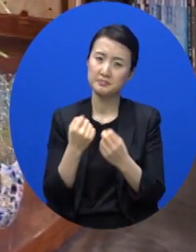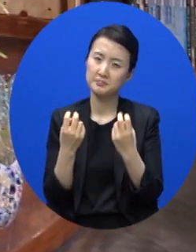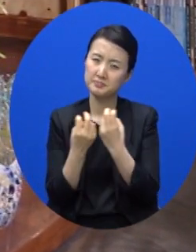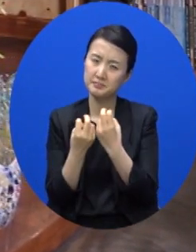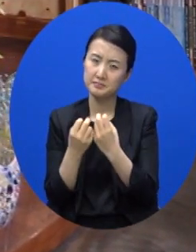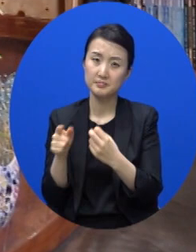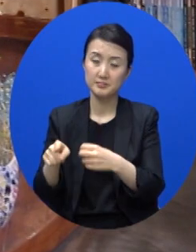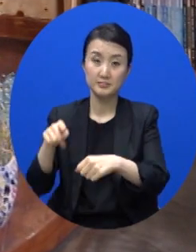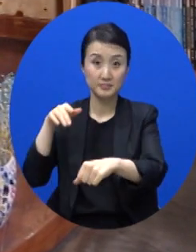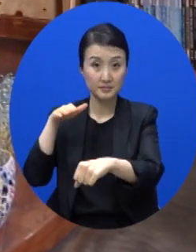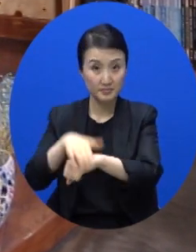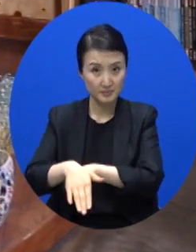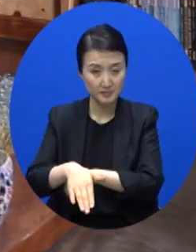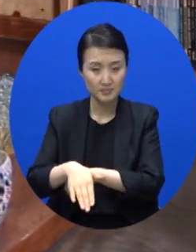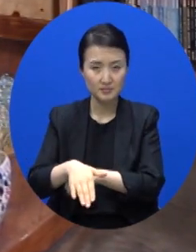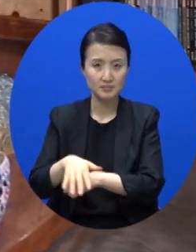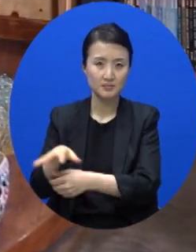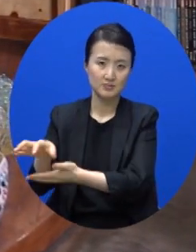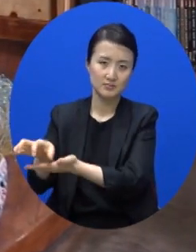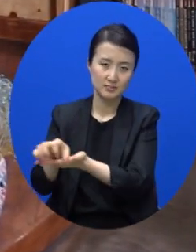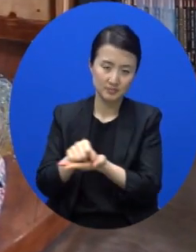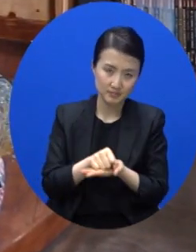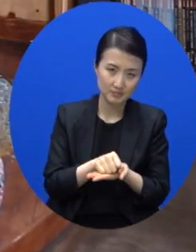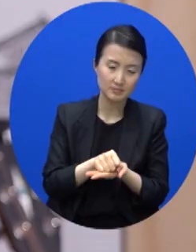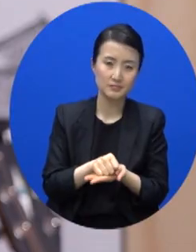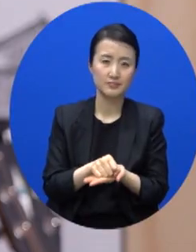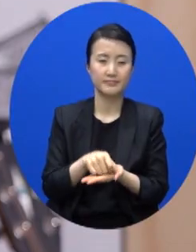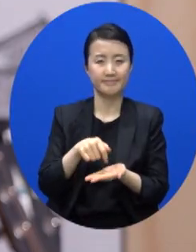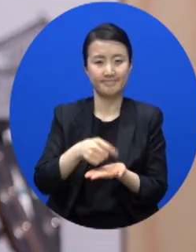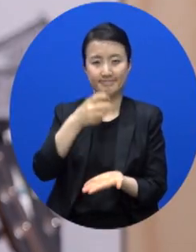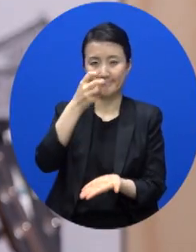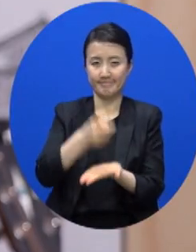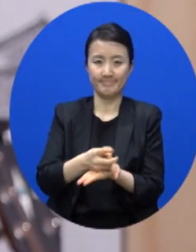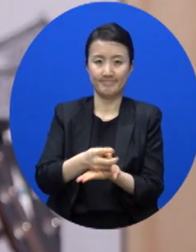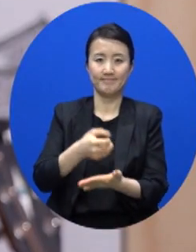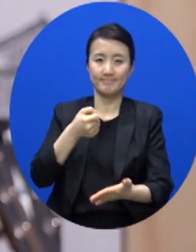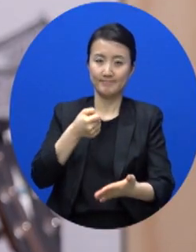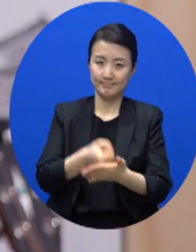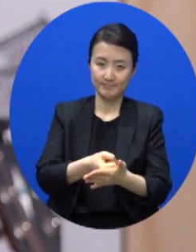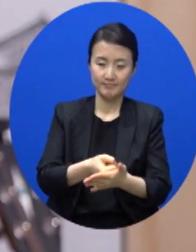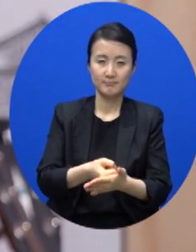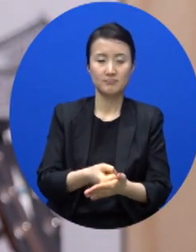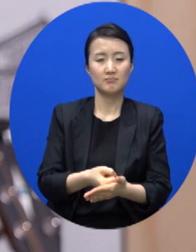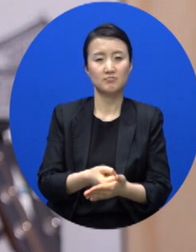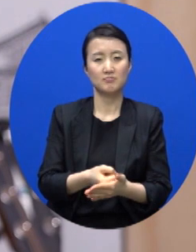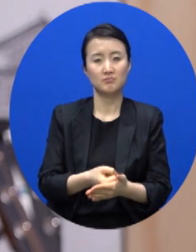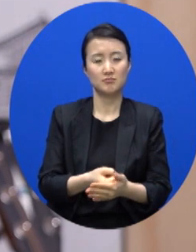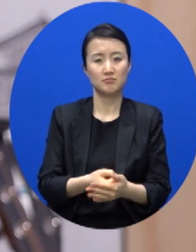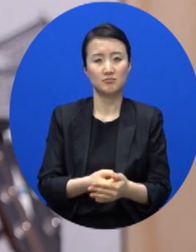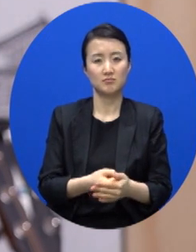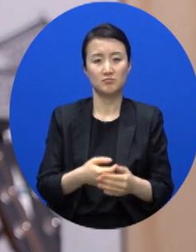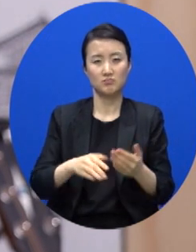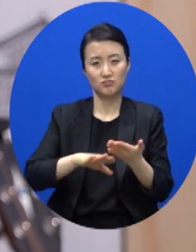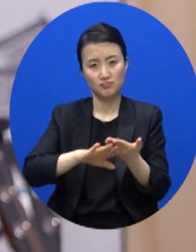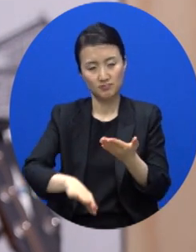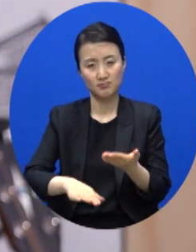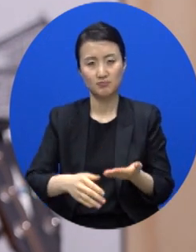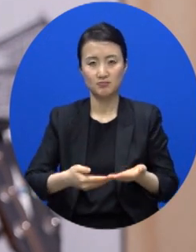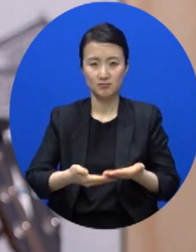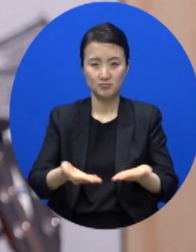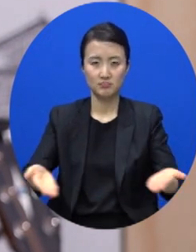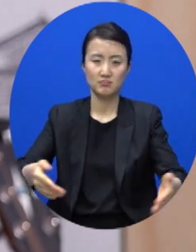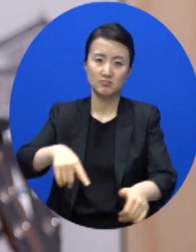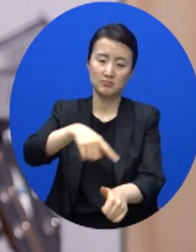제도권 안에 넣어서 전승하고 보존하고 발전시켜야 된다고